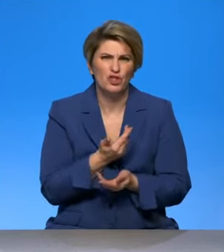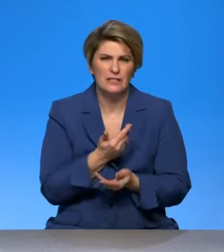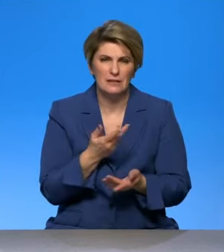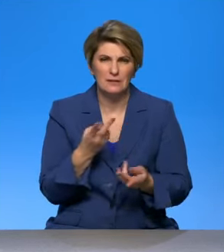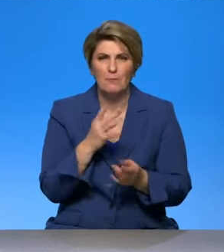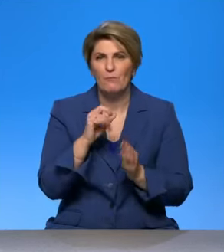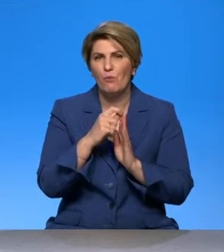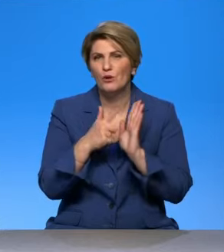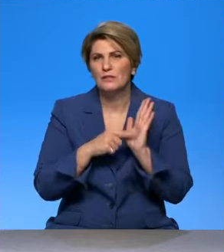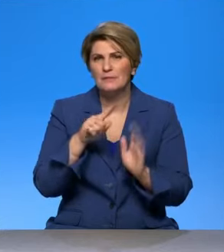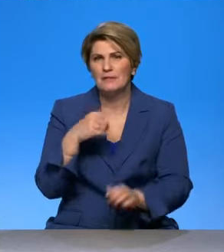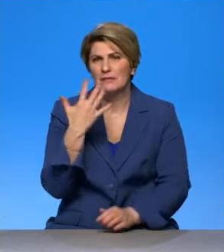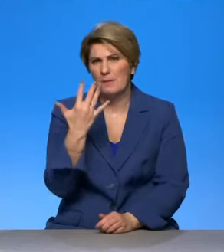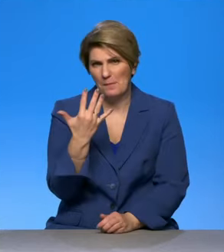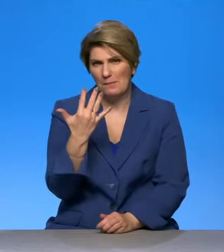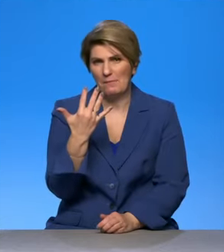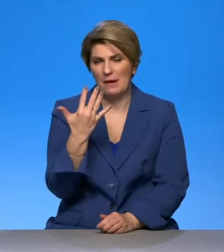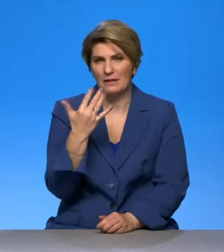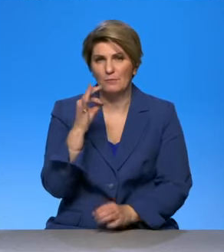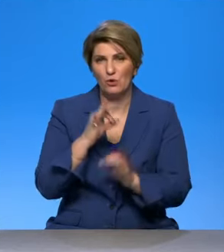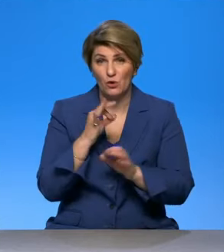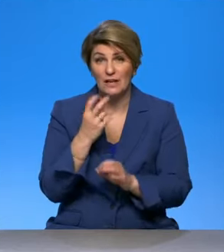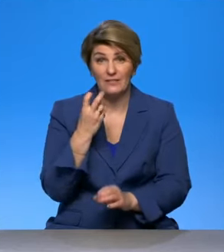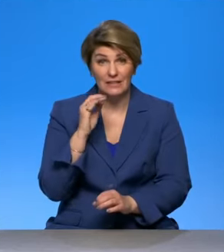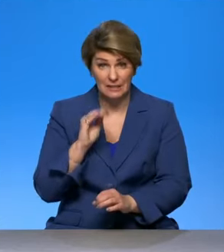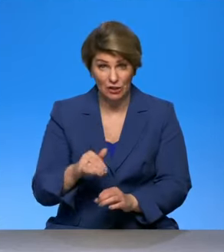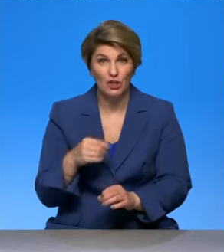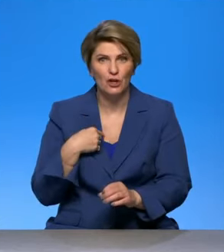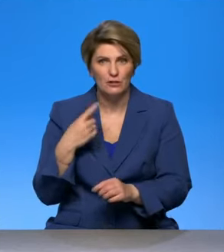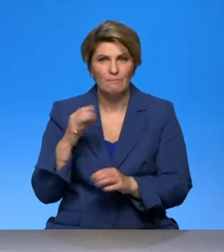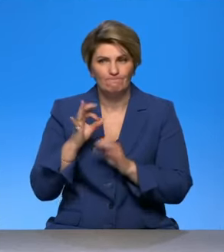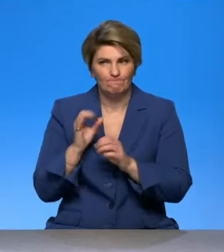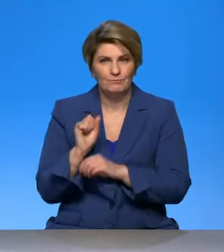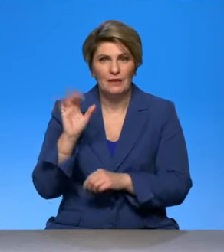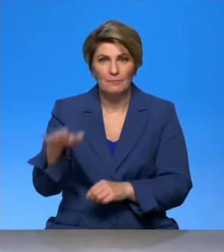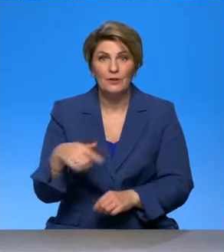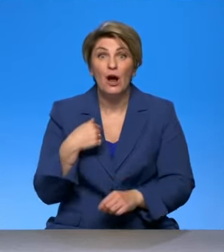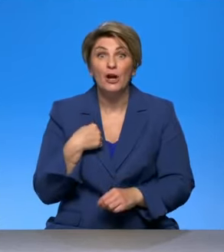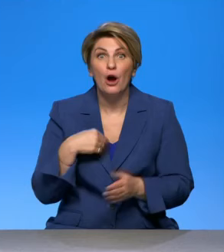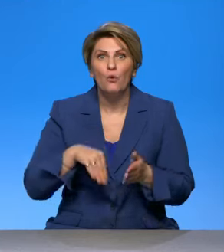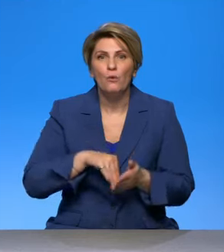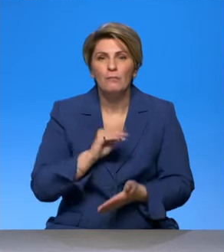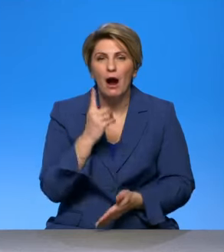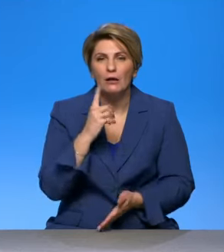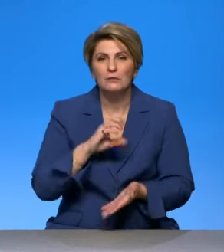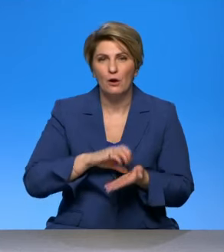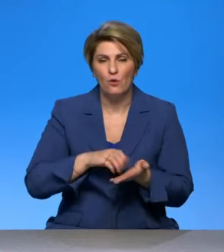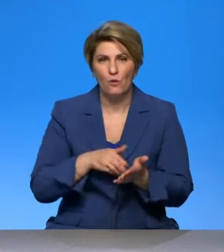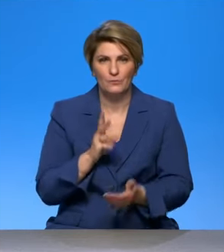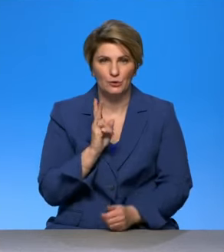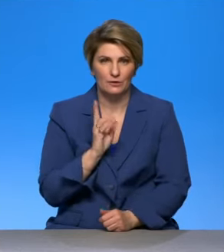17.5%. 200 тысяч я переплатила. Но я об этом не жалею. Я купила однокомнатную квартиру себе. И сейчас